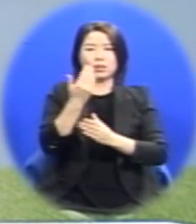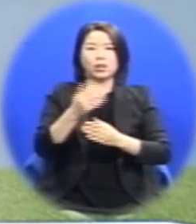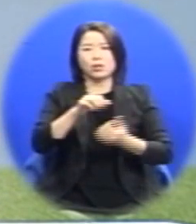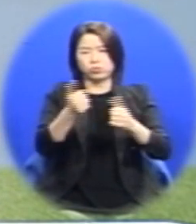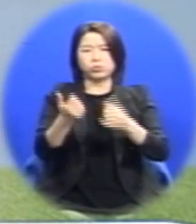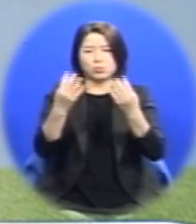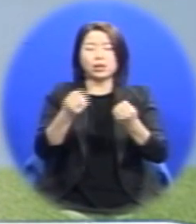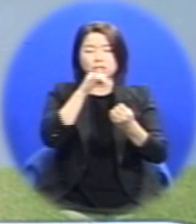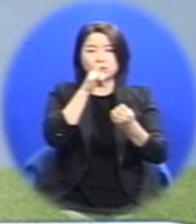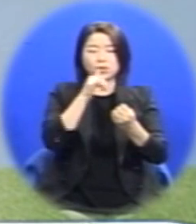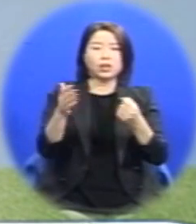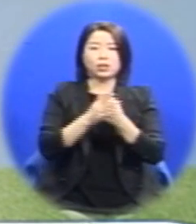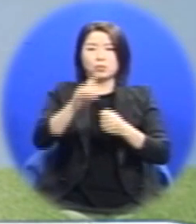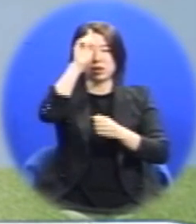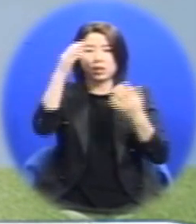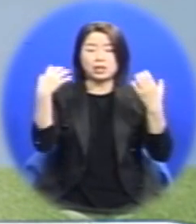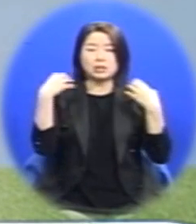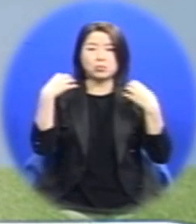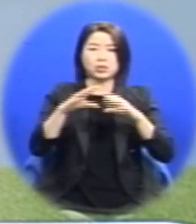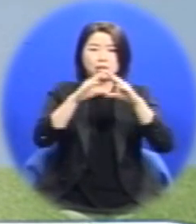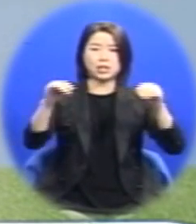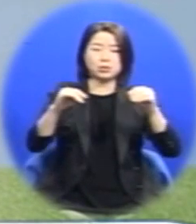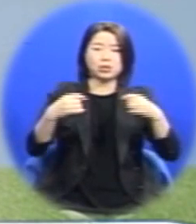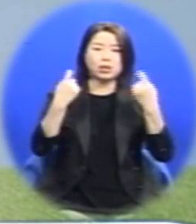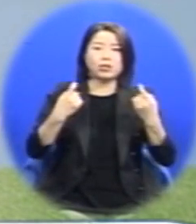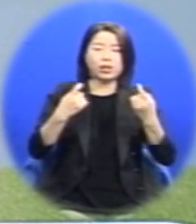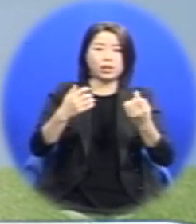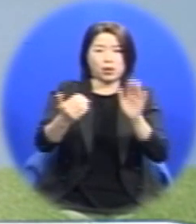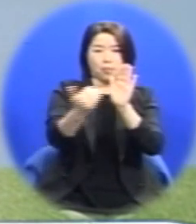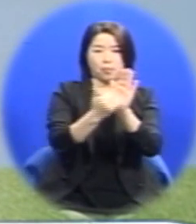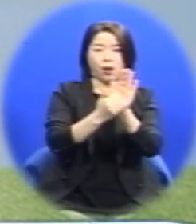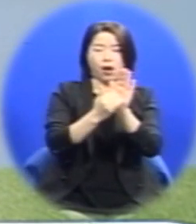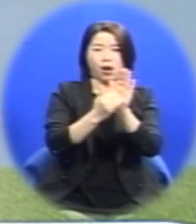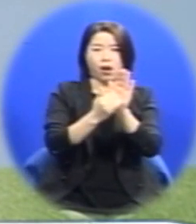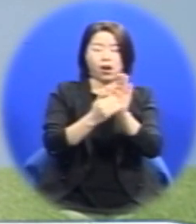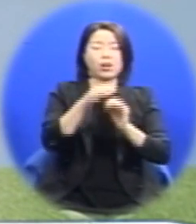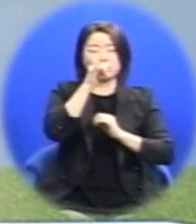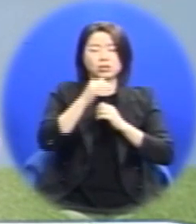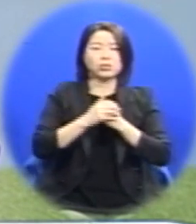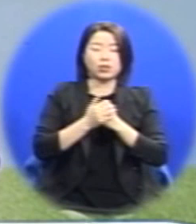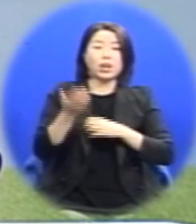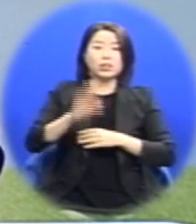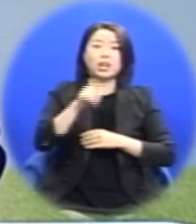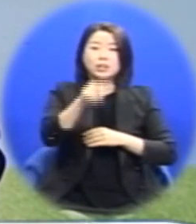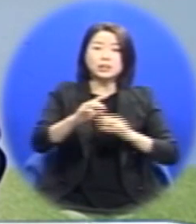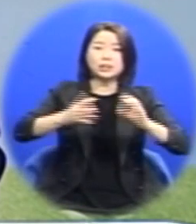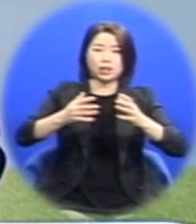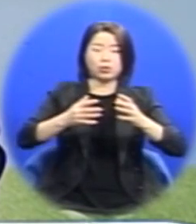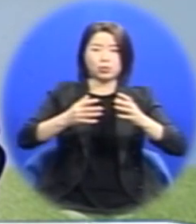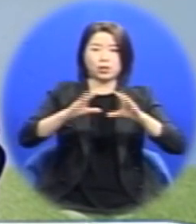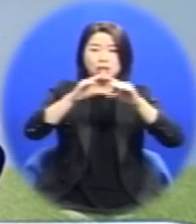때입니다. 그래서 우리 정부에서 이집트의 여행 제한 국가로 그렇게 선포를 했었습니다. 그런데 그 나라로 이집트로